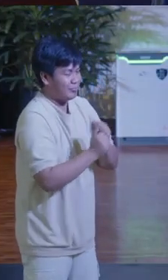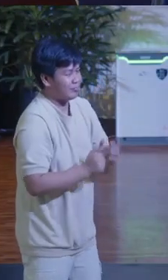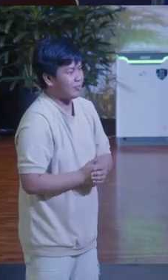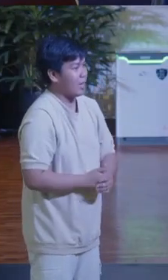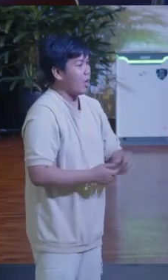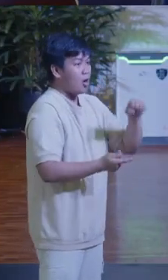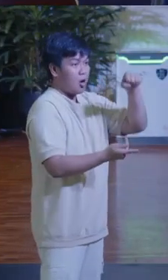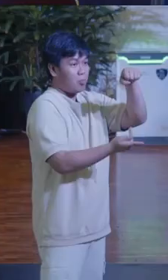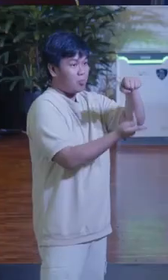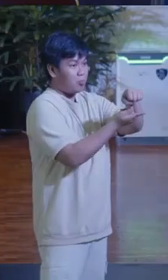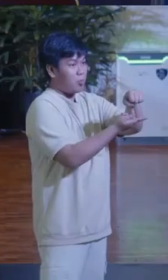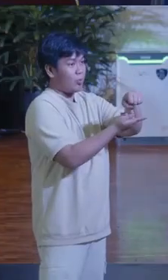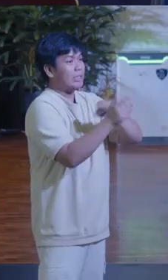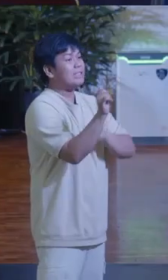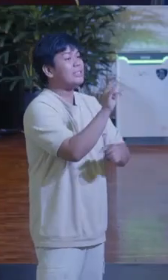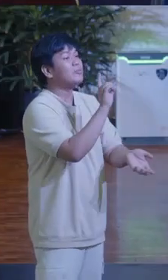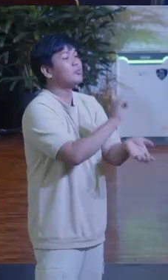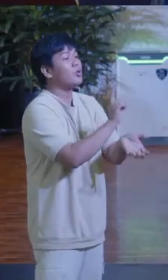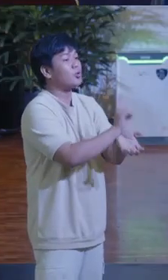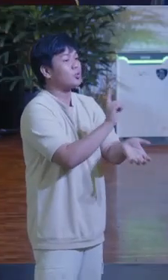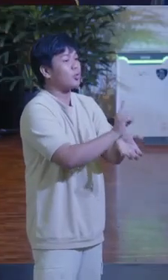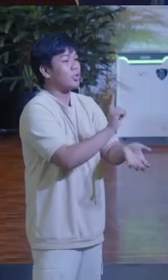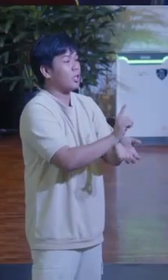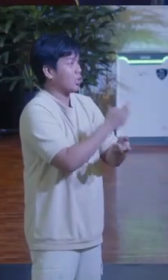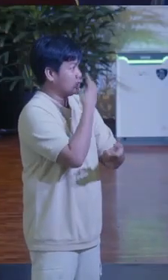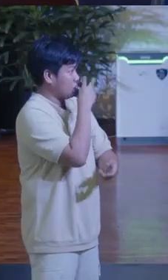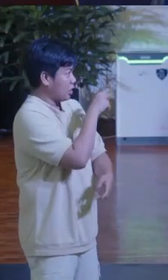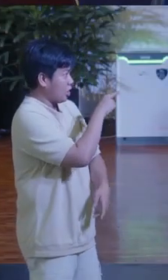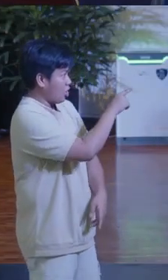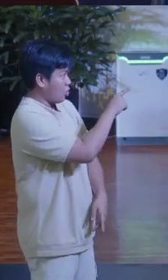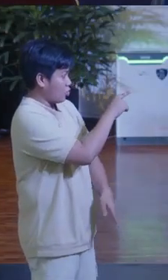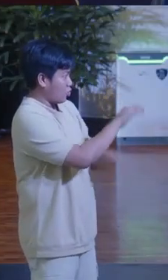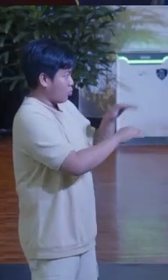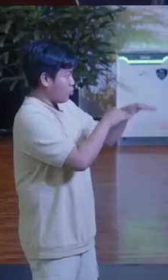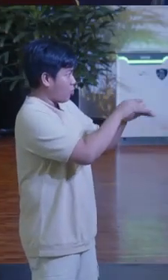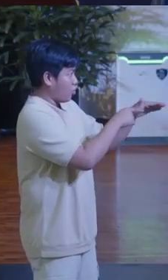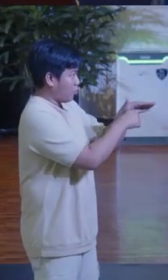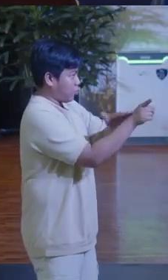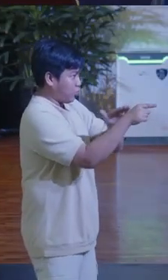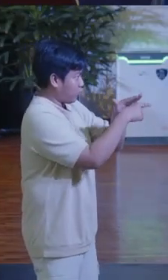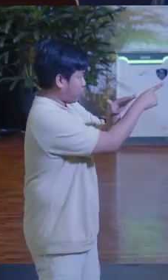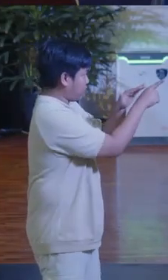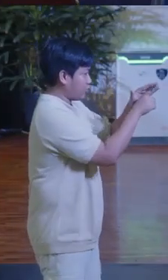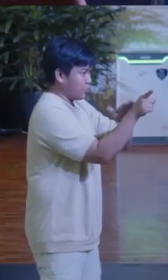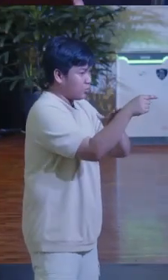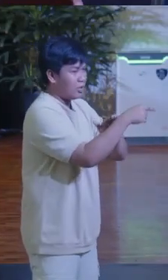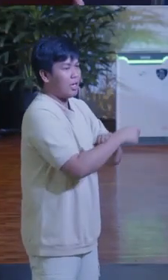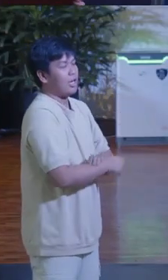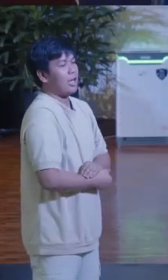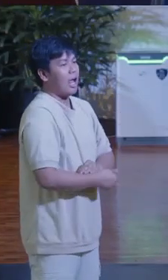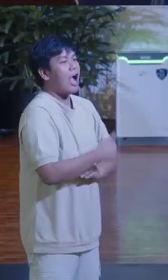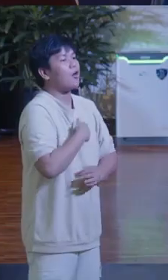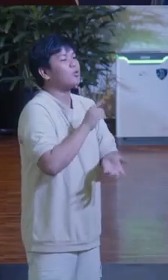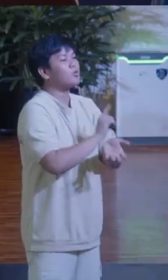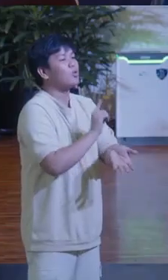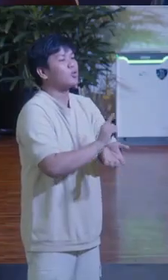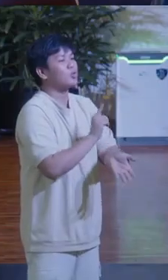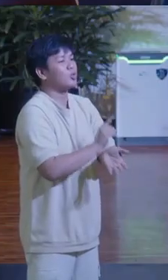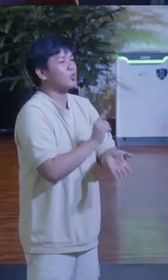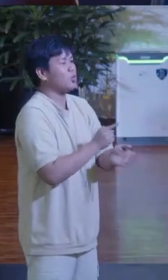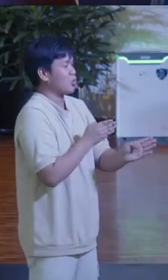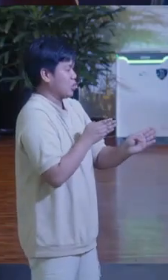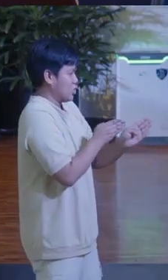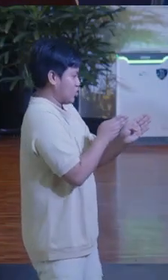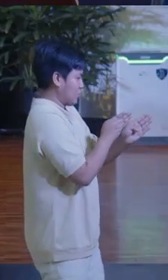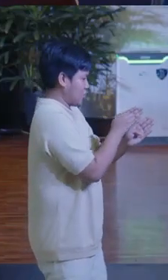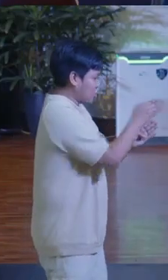Baluktot po ang kanilang paglakad. Hindi po naaayon sa katuwiran ng Ebanghelyo. Hindi